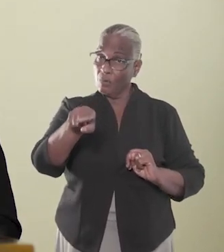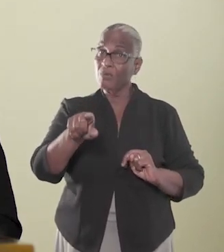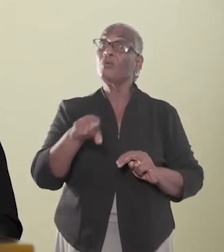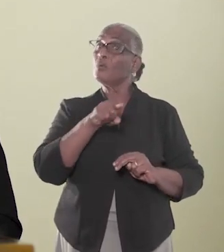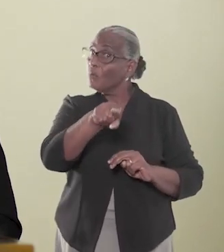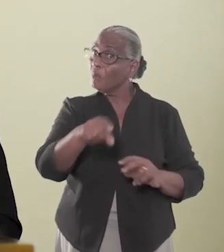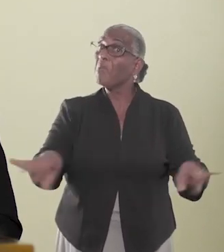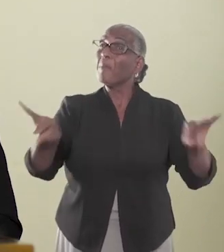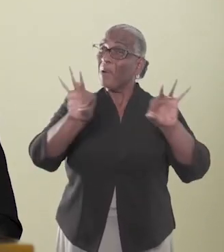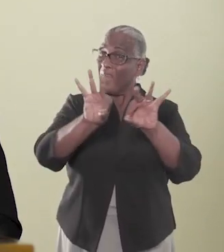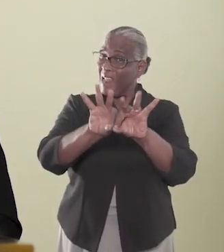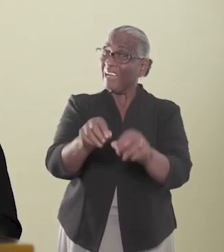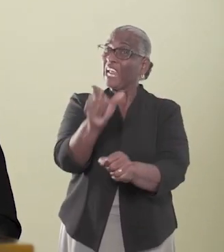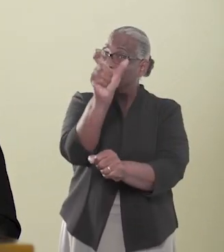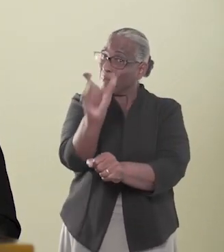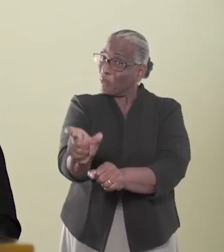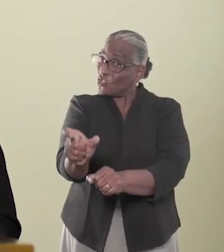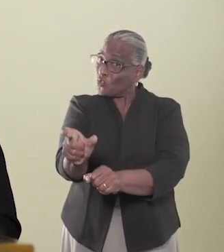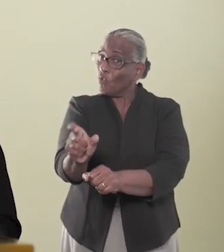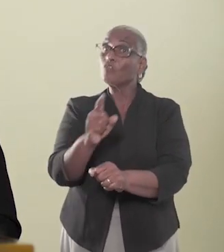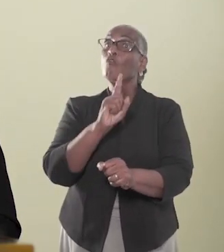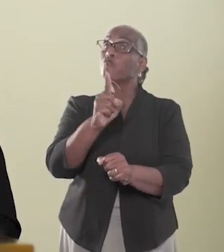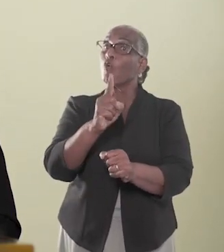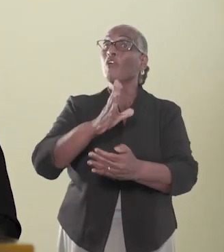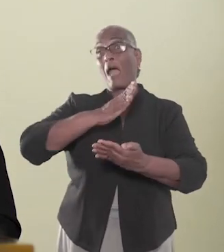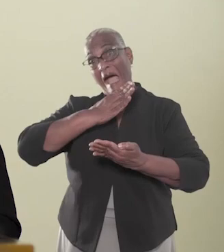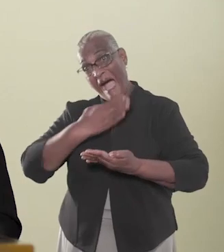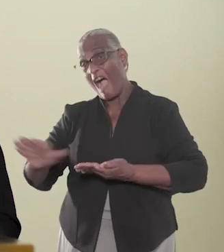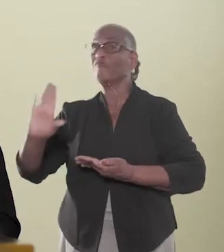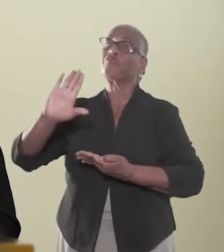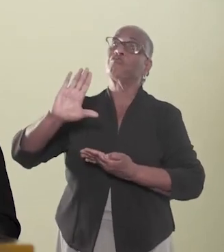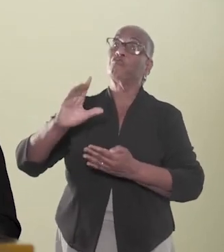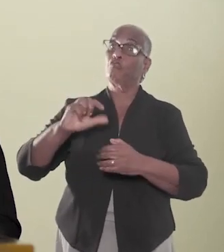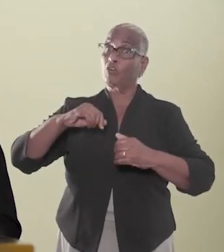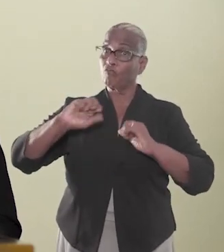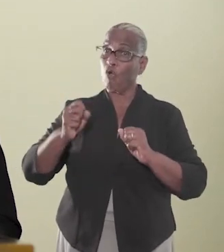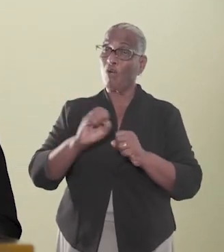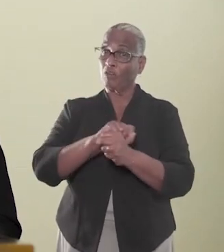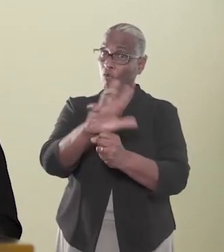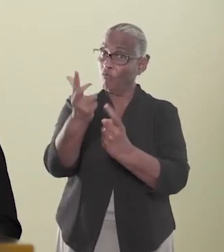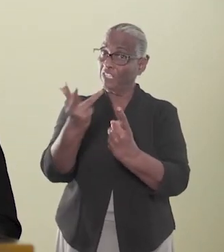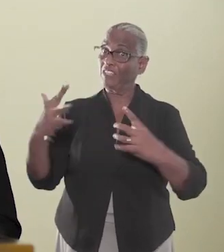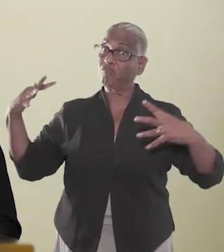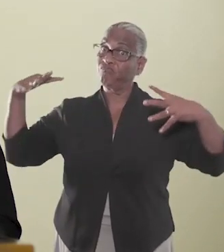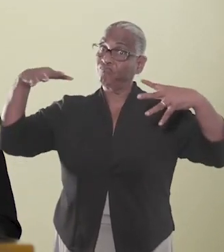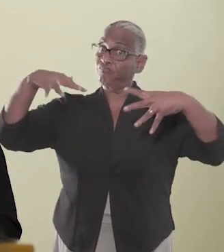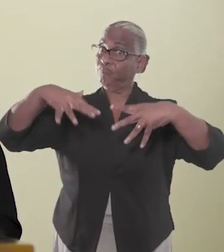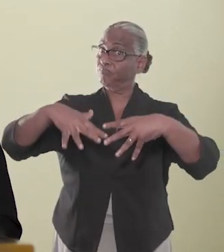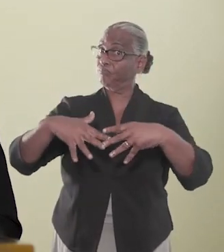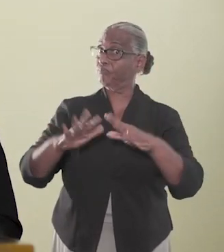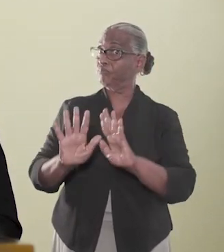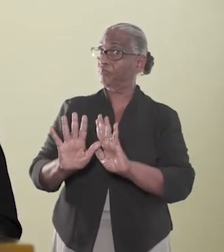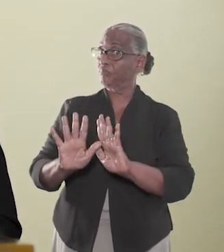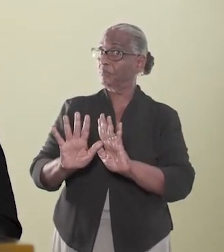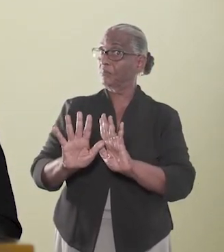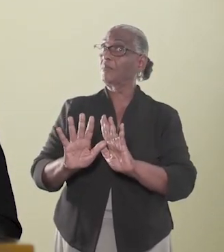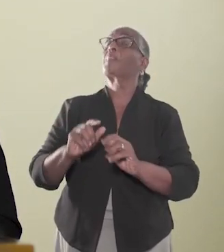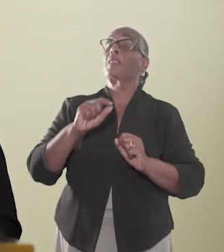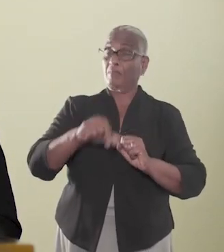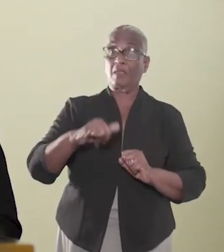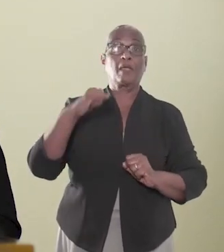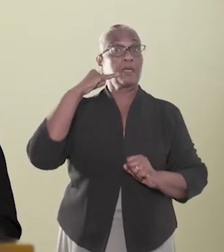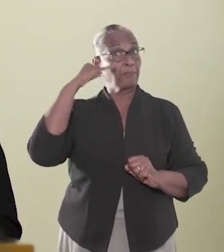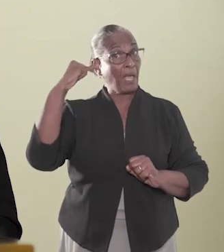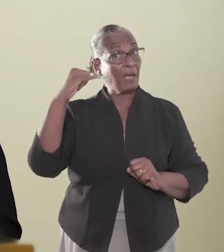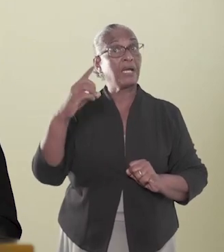U bent de allerbelangrijkste factor voor het vermijden van een eventuele volgende golf. Maak gebruik